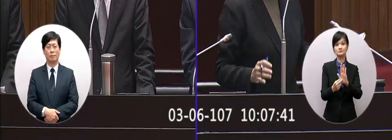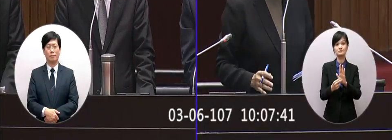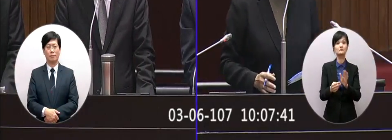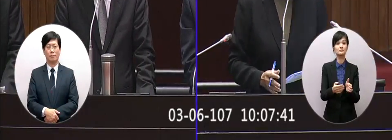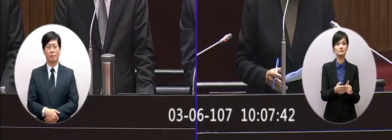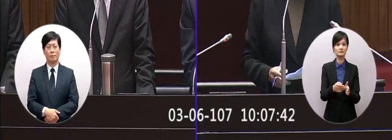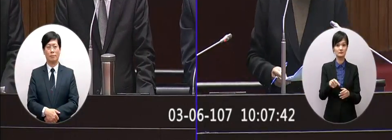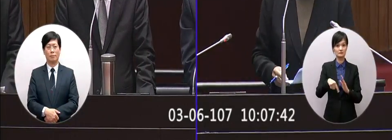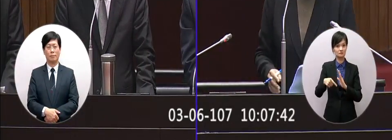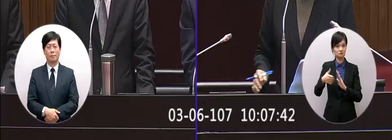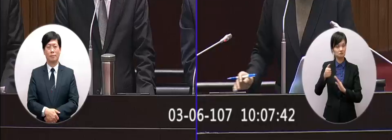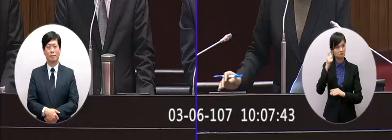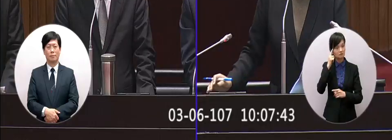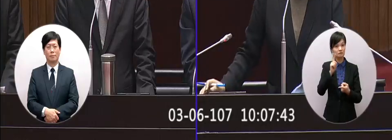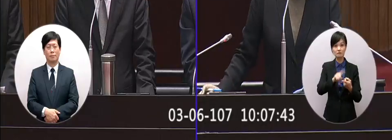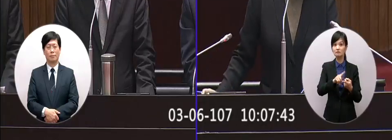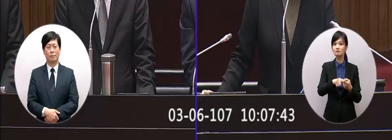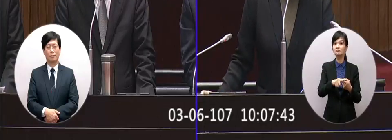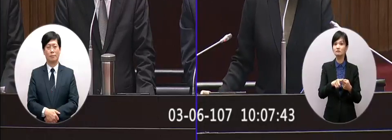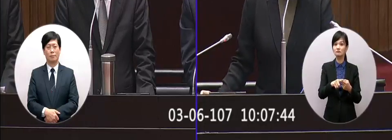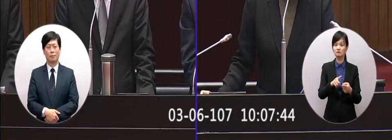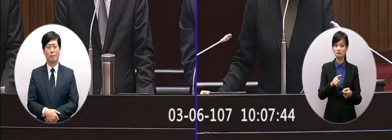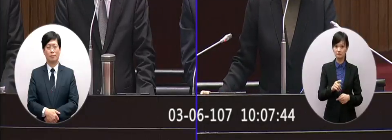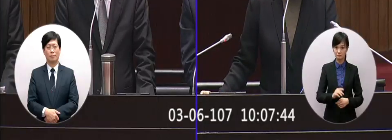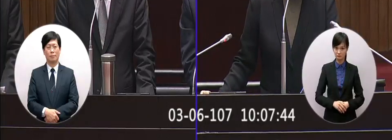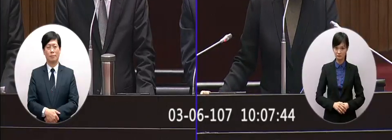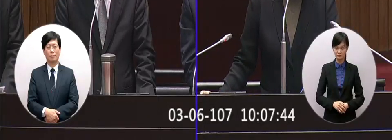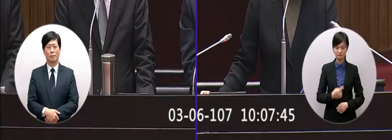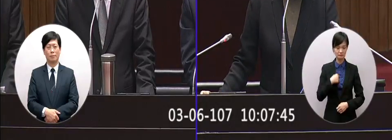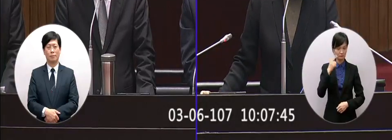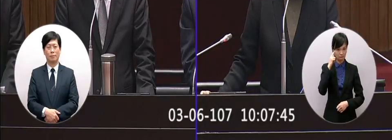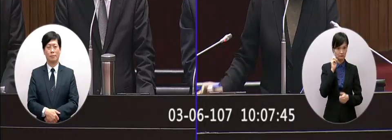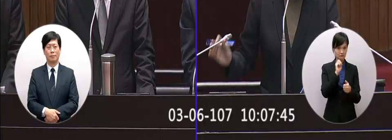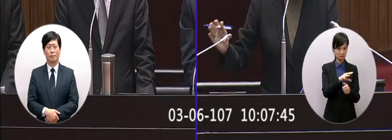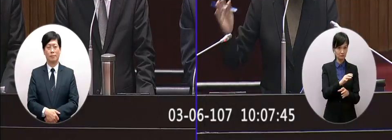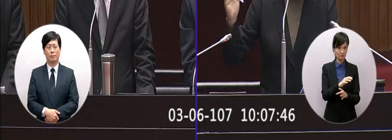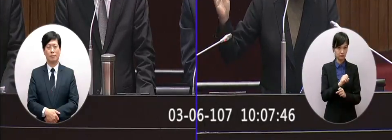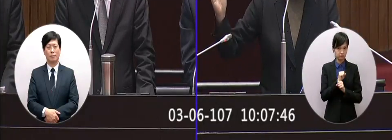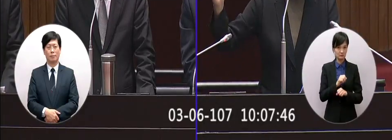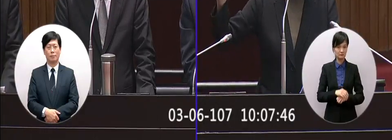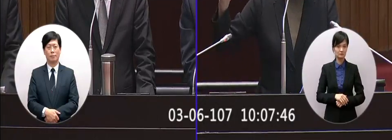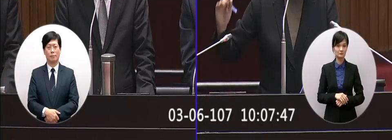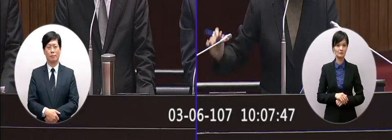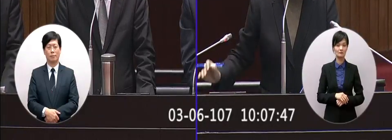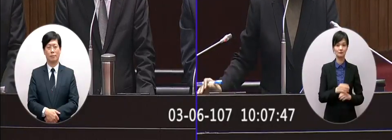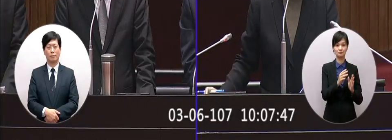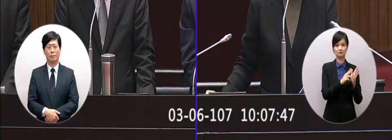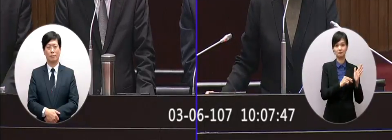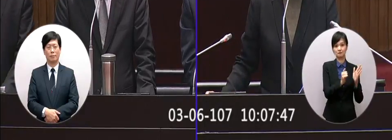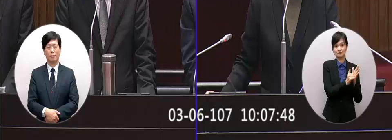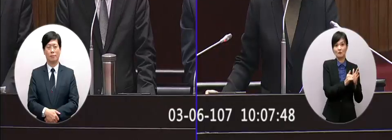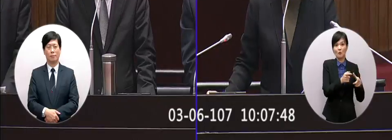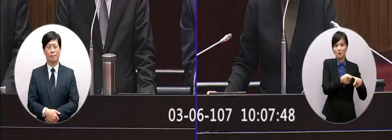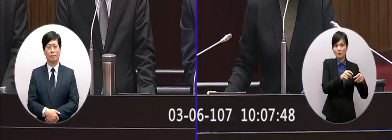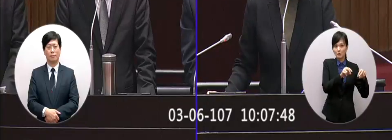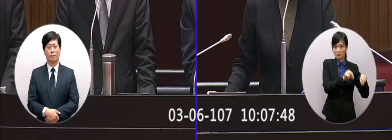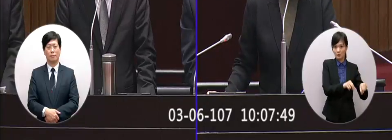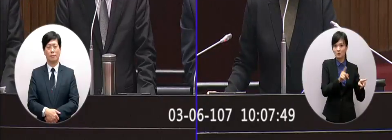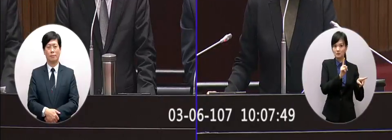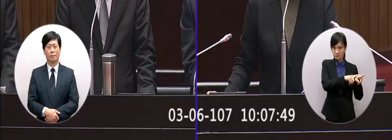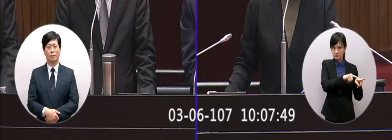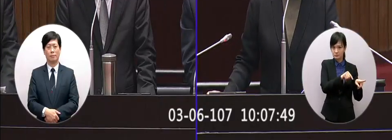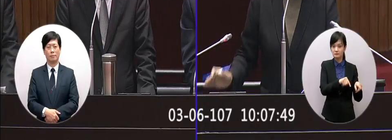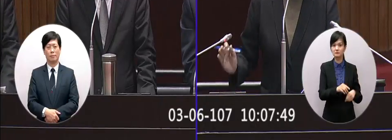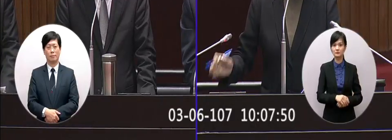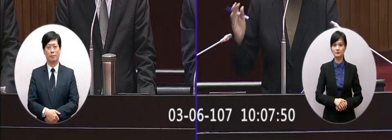也说他讲得很清楚。我在这边要提醒院长，依照纽约公约做仲裁，我也要告